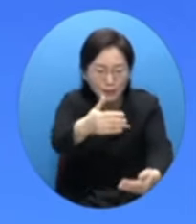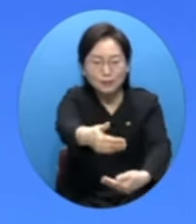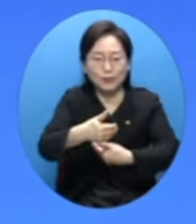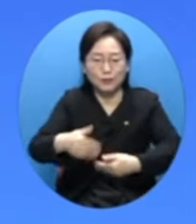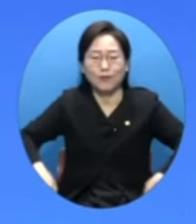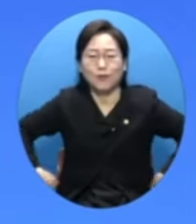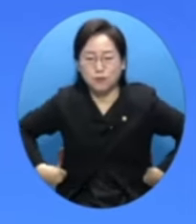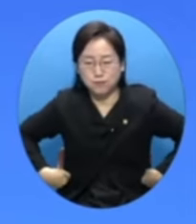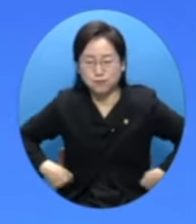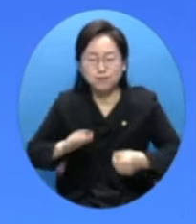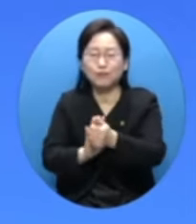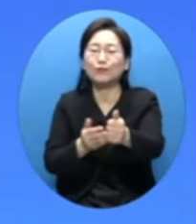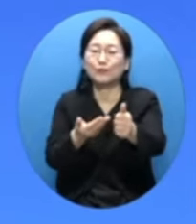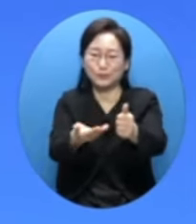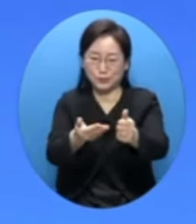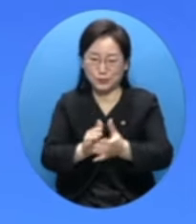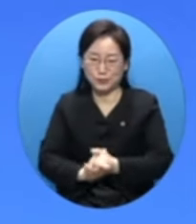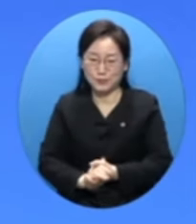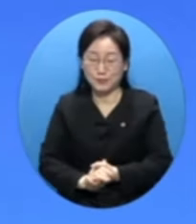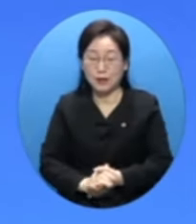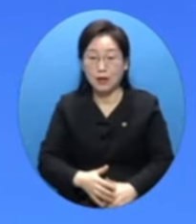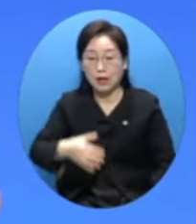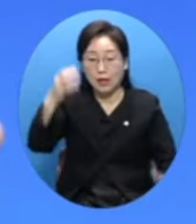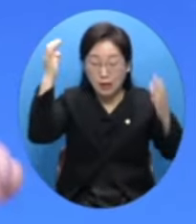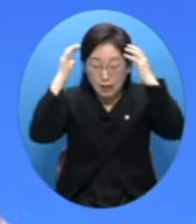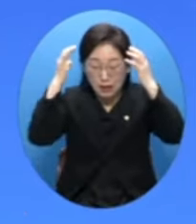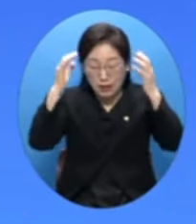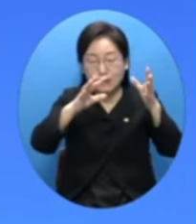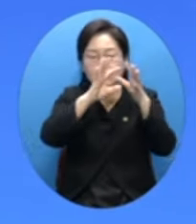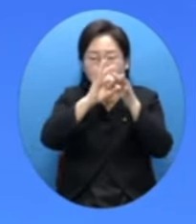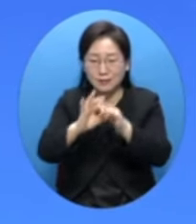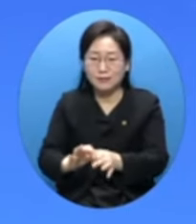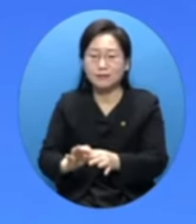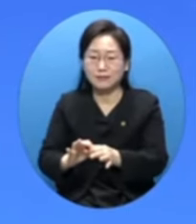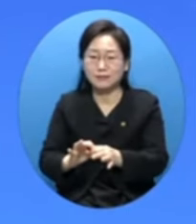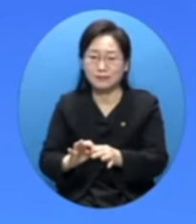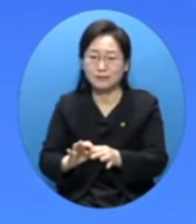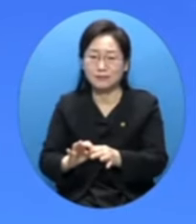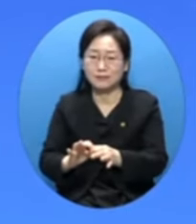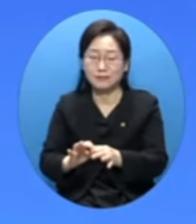것입니다. 너무나 고난이 오래 계속되면